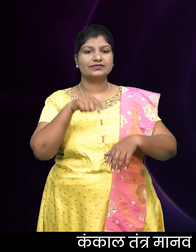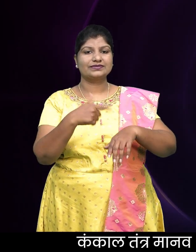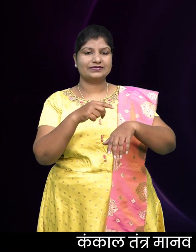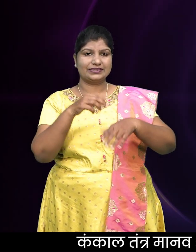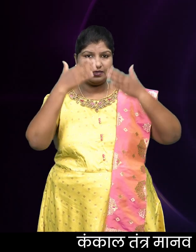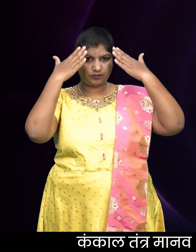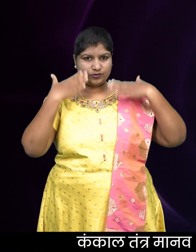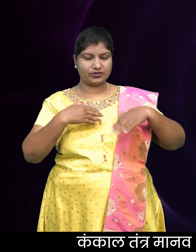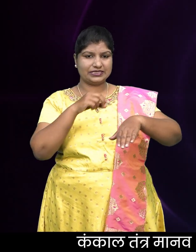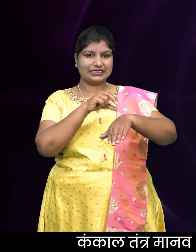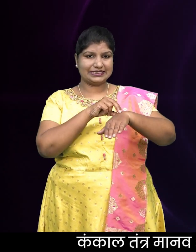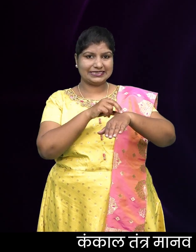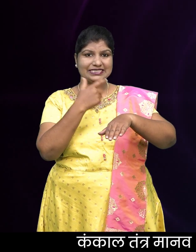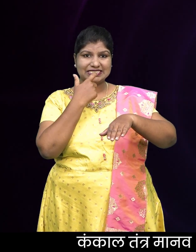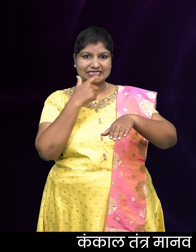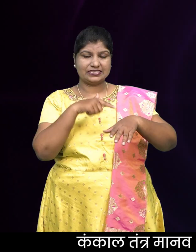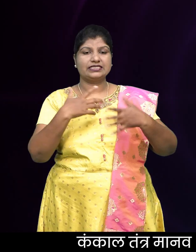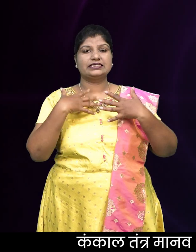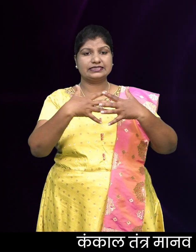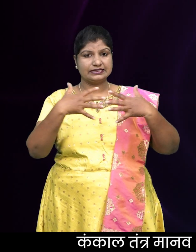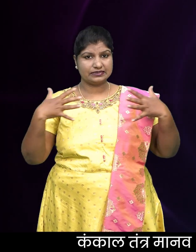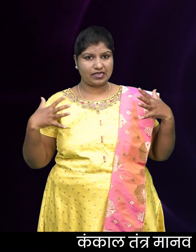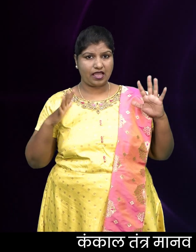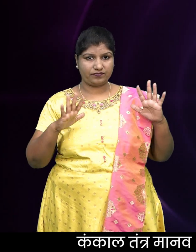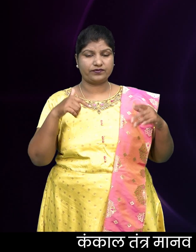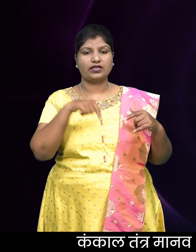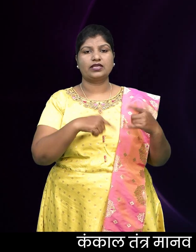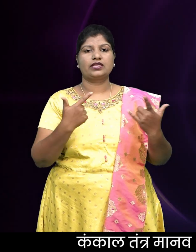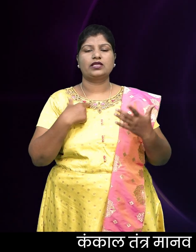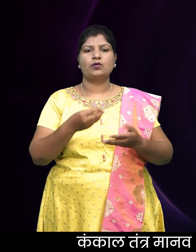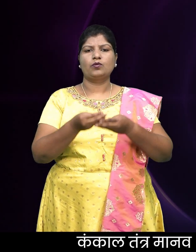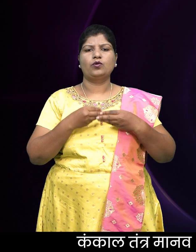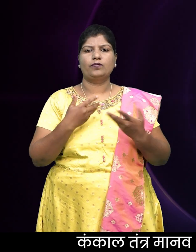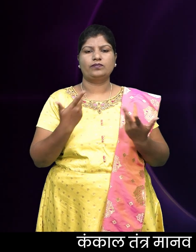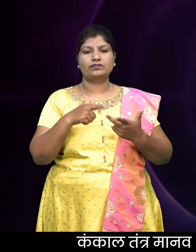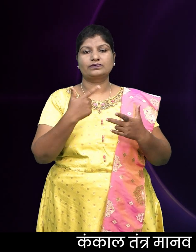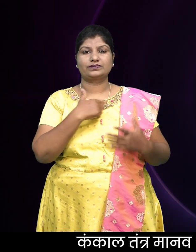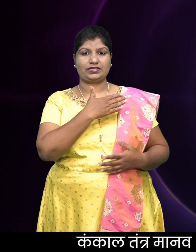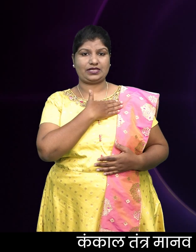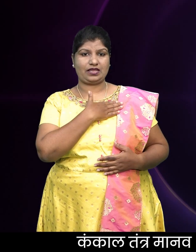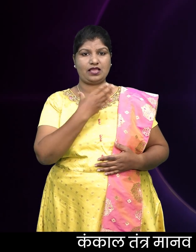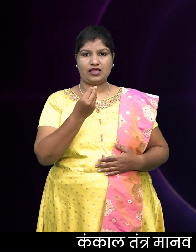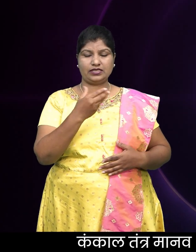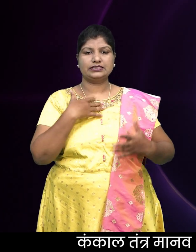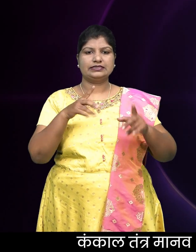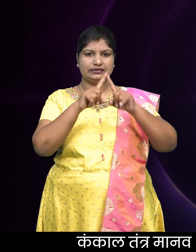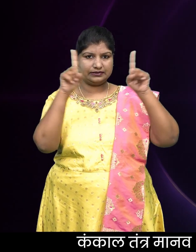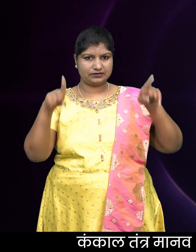कंकाल तंत्र मानव शरीर को कठोर संरचना या ढांचा प्रदान करता है,